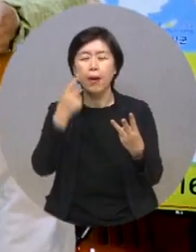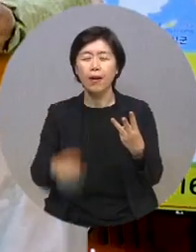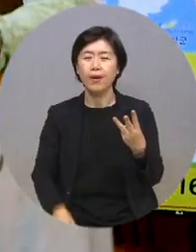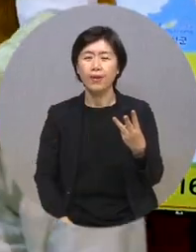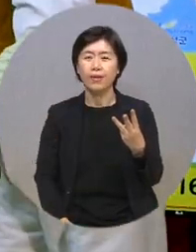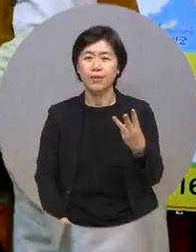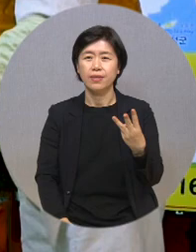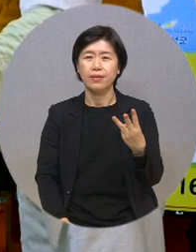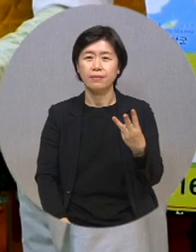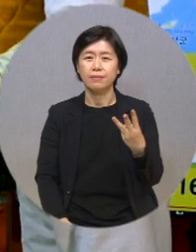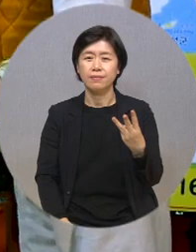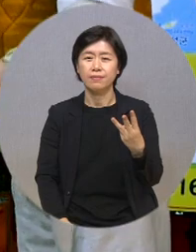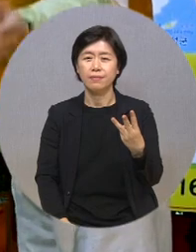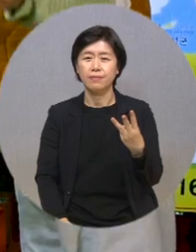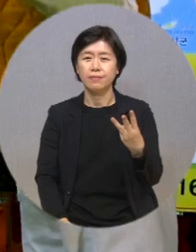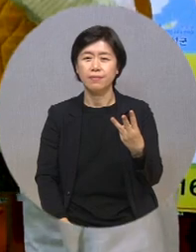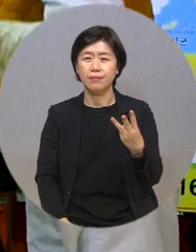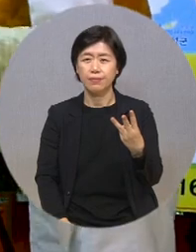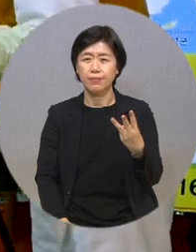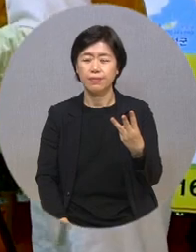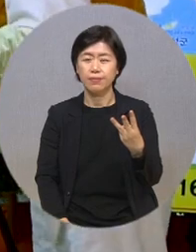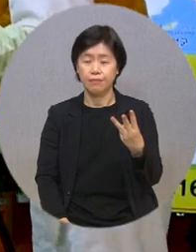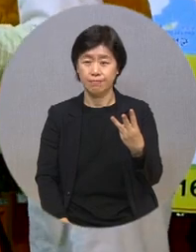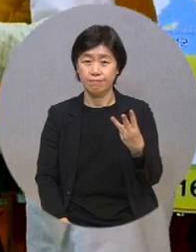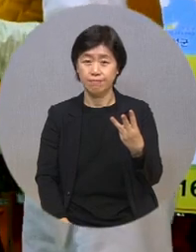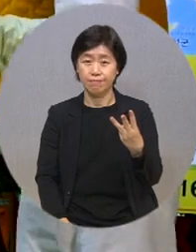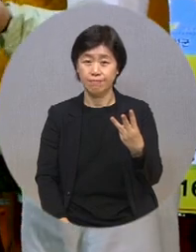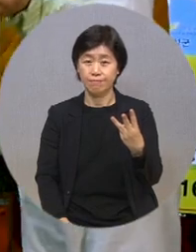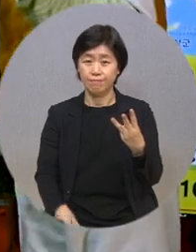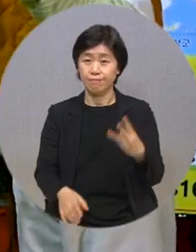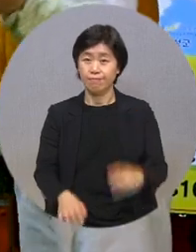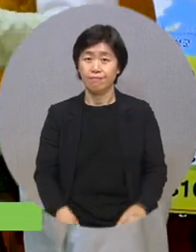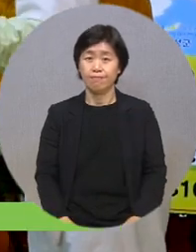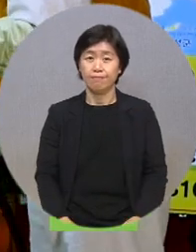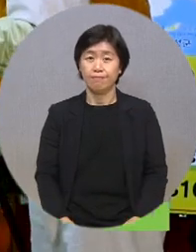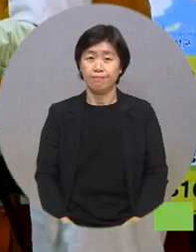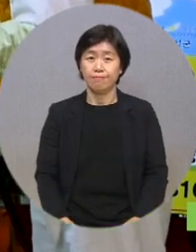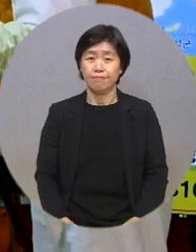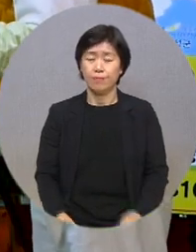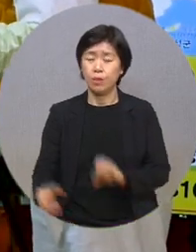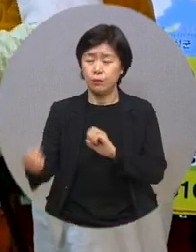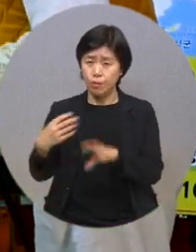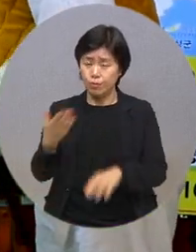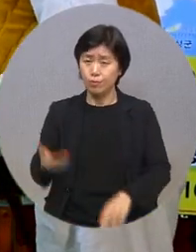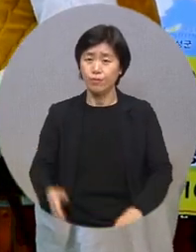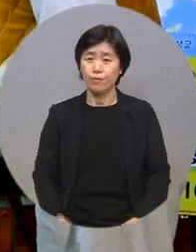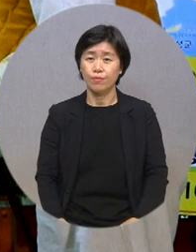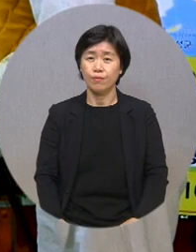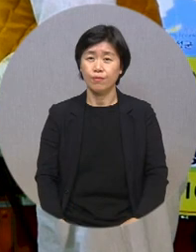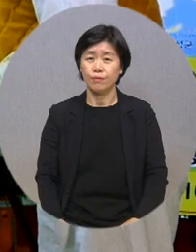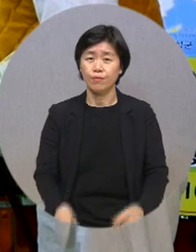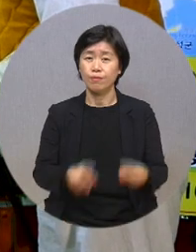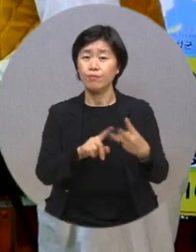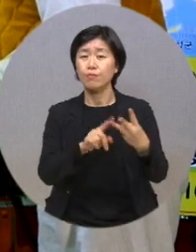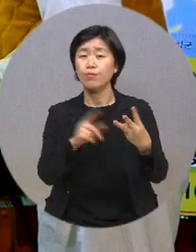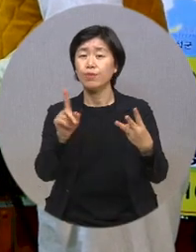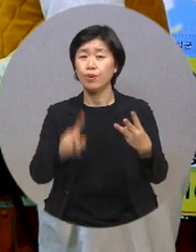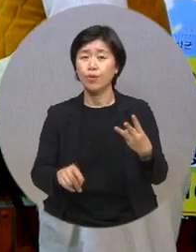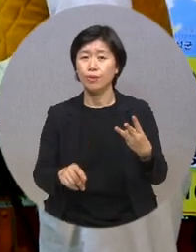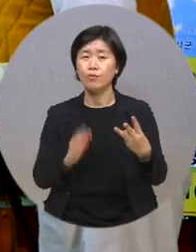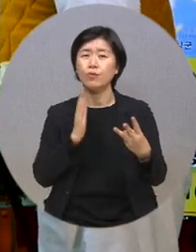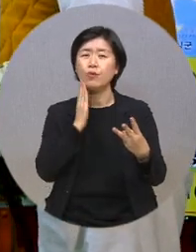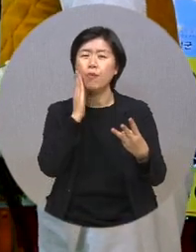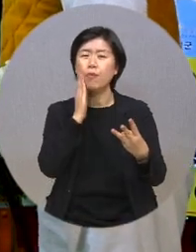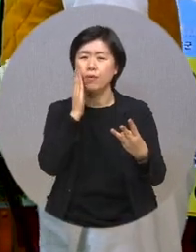퀴즈. 나도 잘 몰라. 자, 일단 눈에 보이는 거 전혀. 아니, 답은 해야지. 한 가지가 해줘야지.